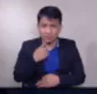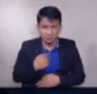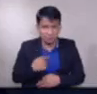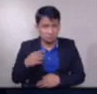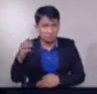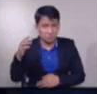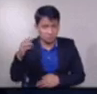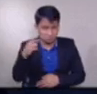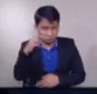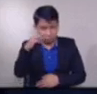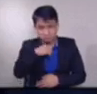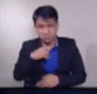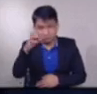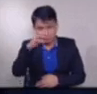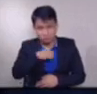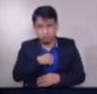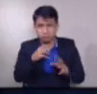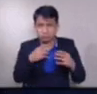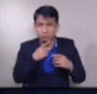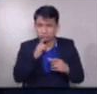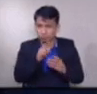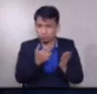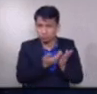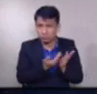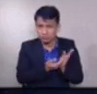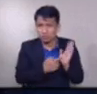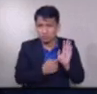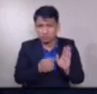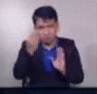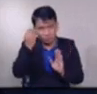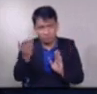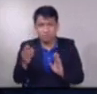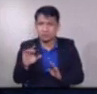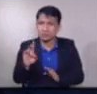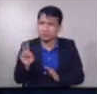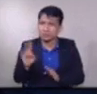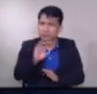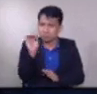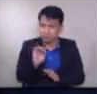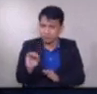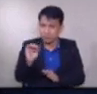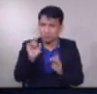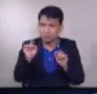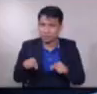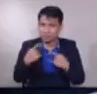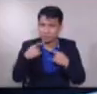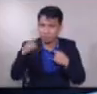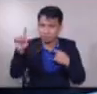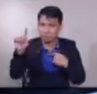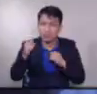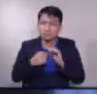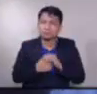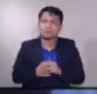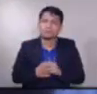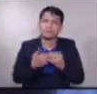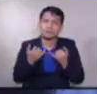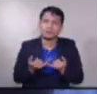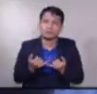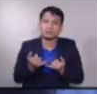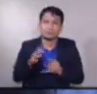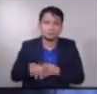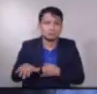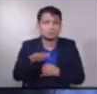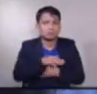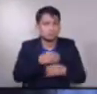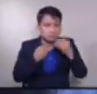assumption na gano'n na makukuha mo man lang ang, sabihin na natin, 70% of that para manalo ka? Oo. We have an assumption kasi we